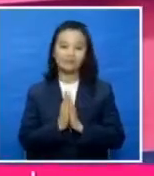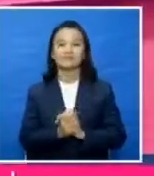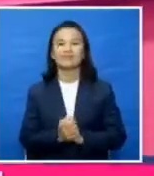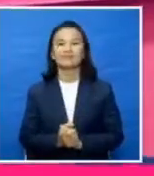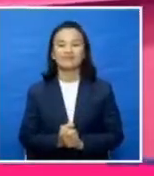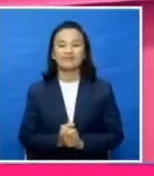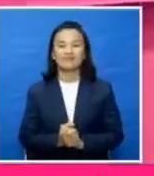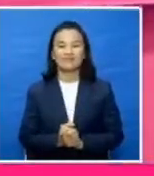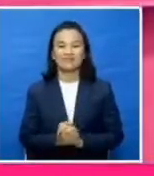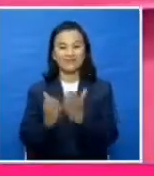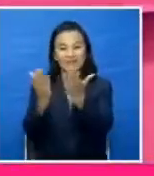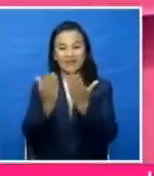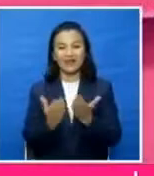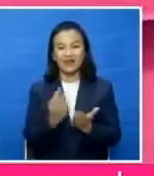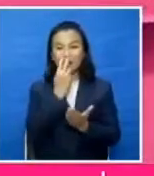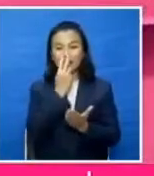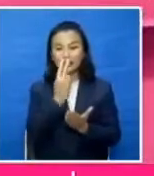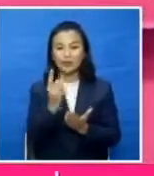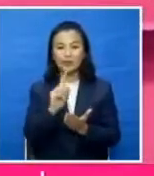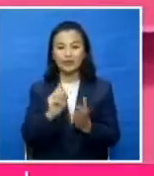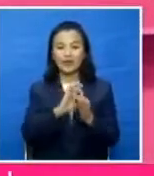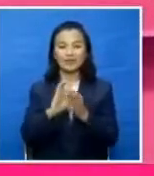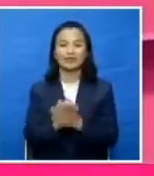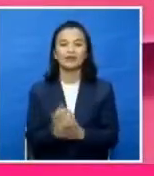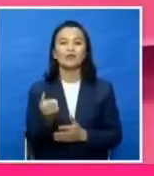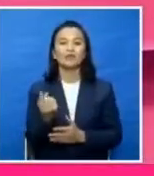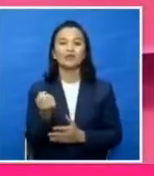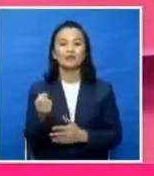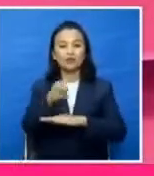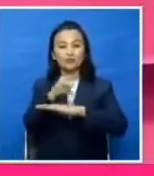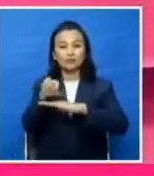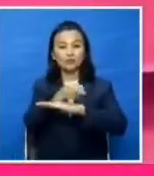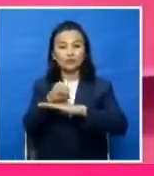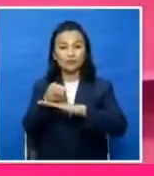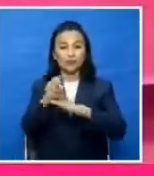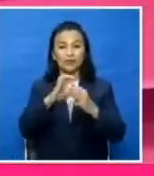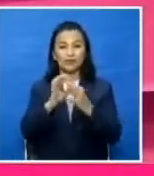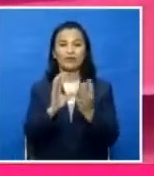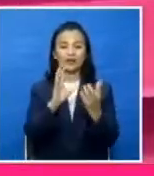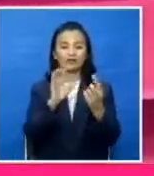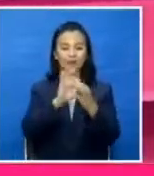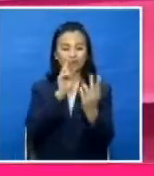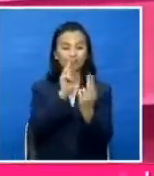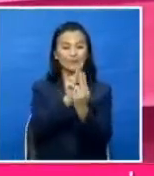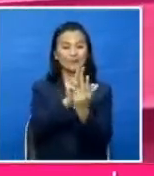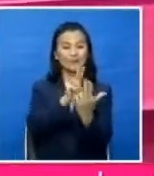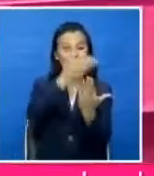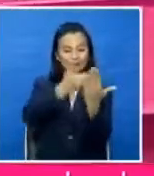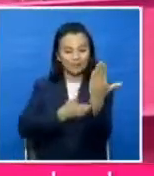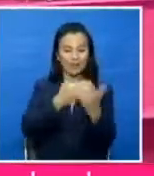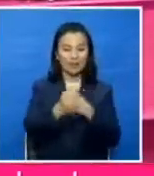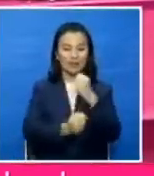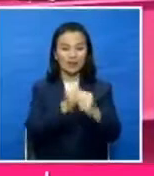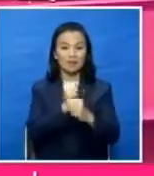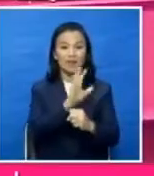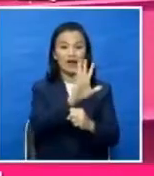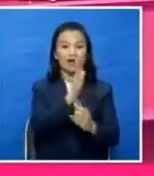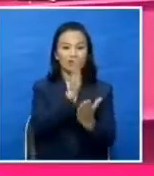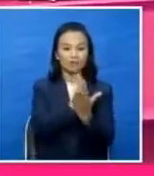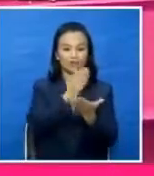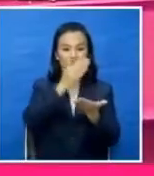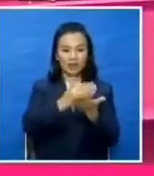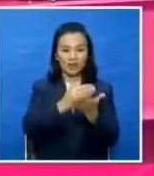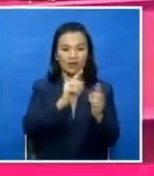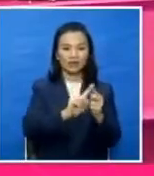สวัสดีครับขอต้อนรับท่านผู้ชมเข้าสู่การถ่ายทอดสดการออกรางวัลสลากออมสินพิเศษ5ปีประจำวันที่1กุมภา